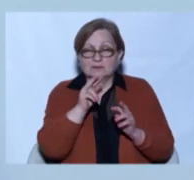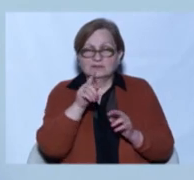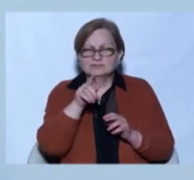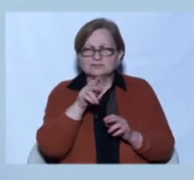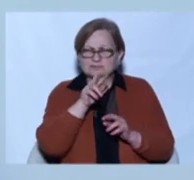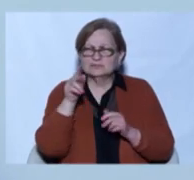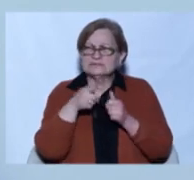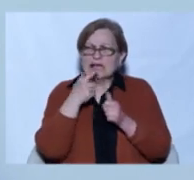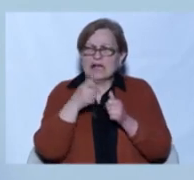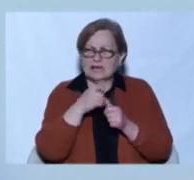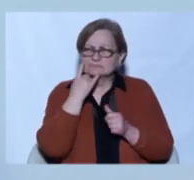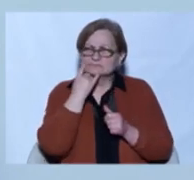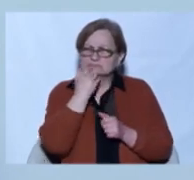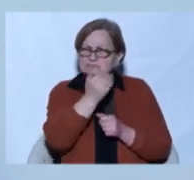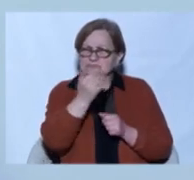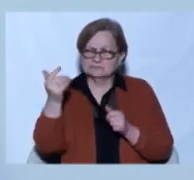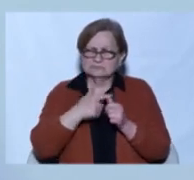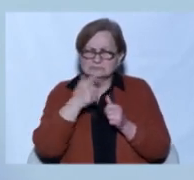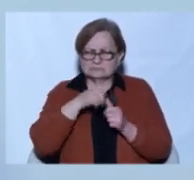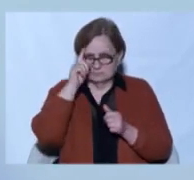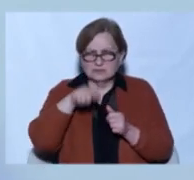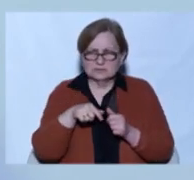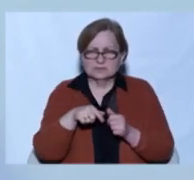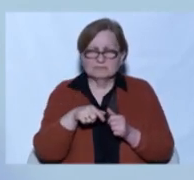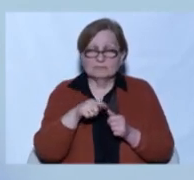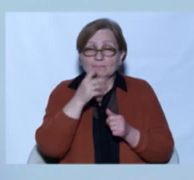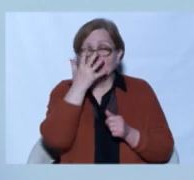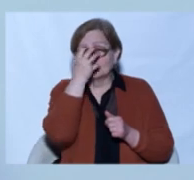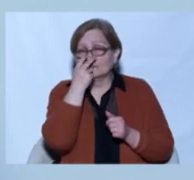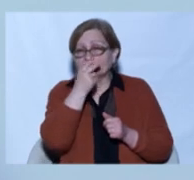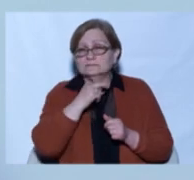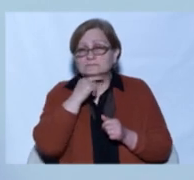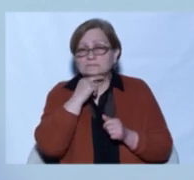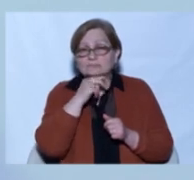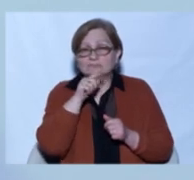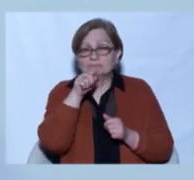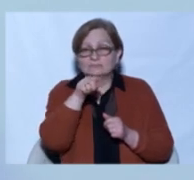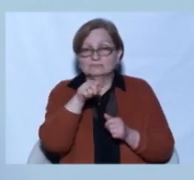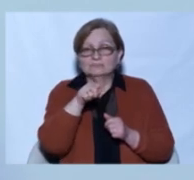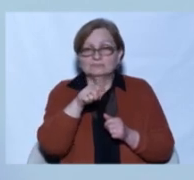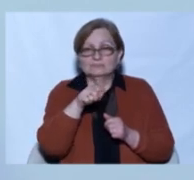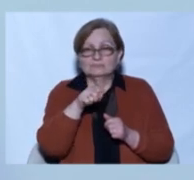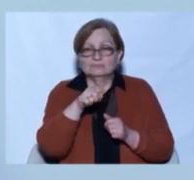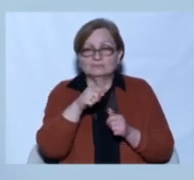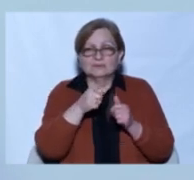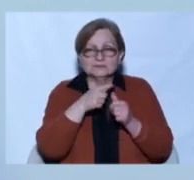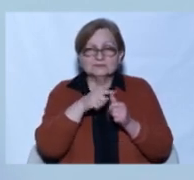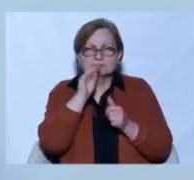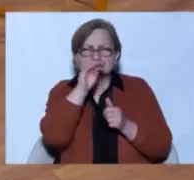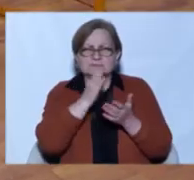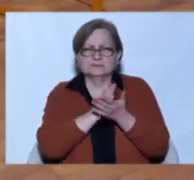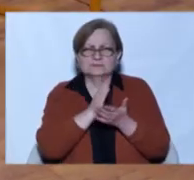ფრინველების სახელებს? მაგალითად, თუ ამ ფოტოს დავაკვირდებით, ასეთ სახელს